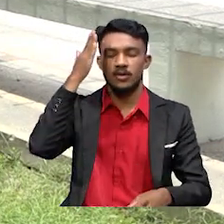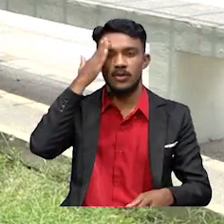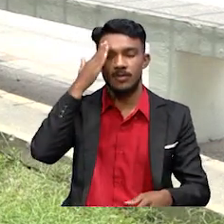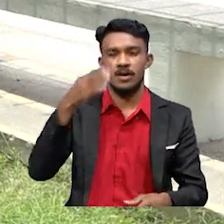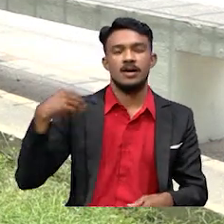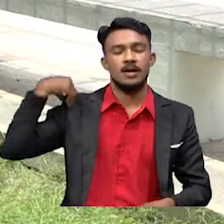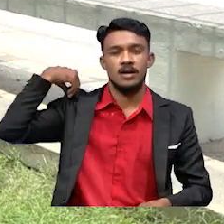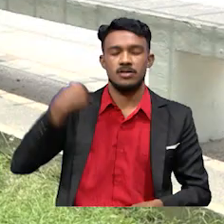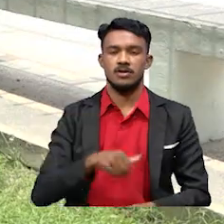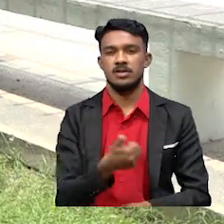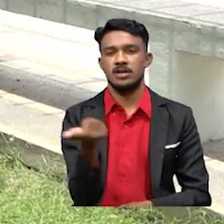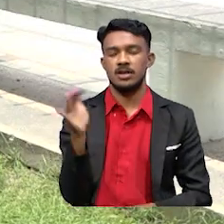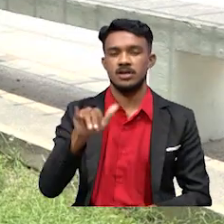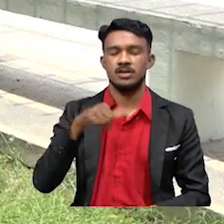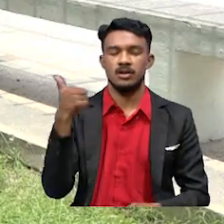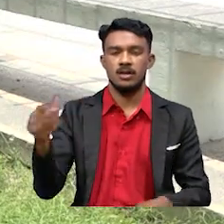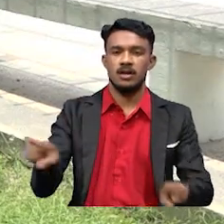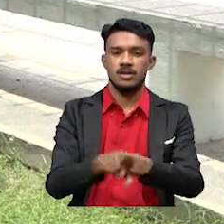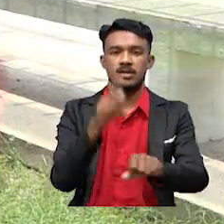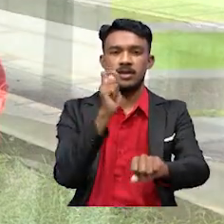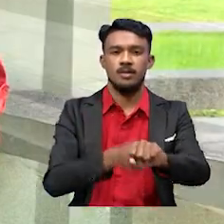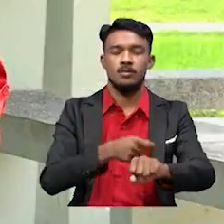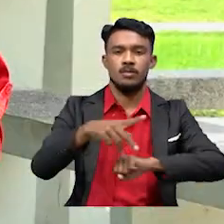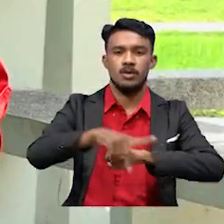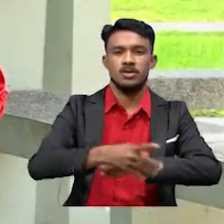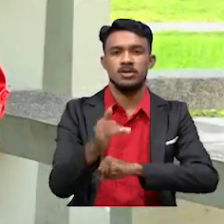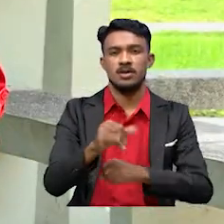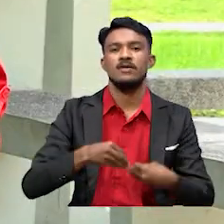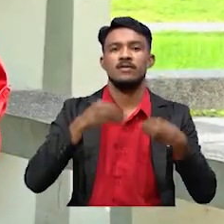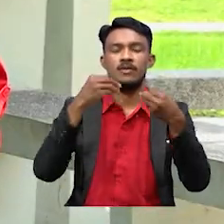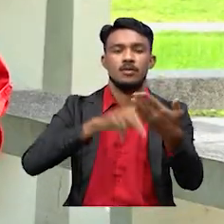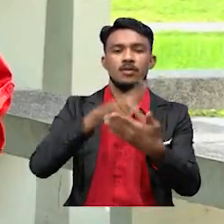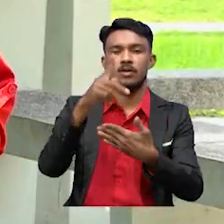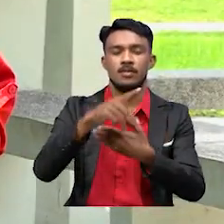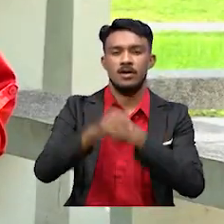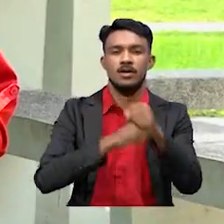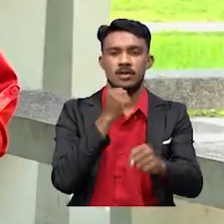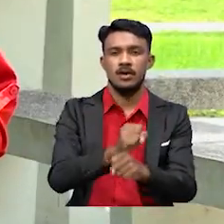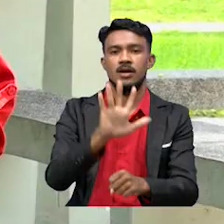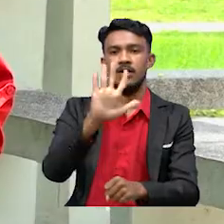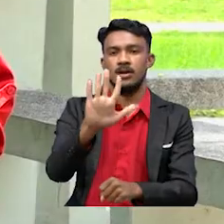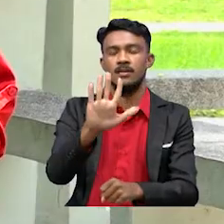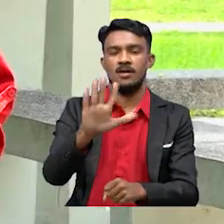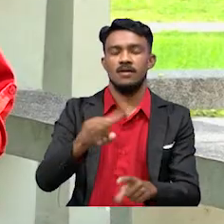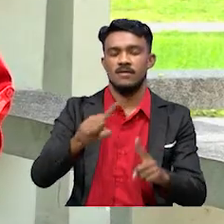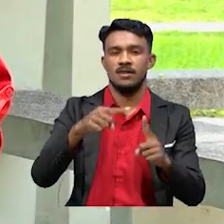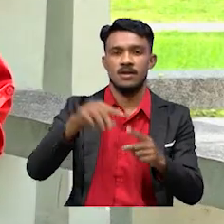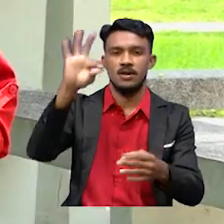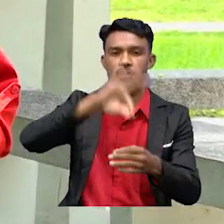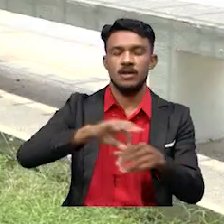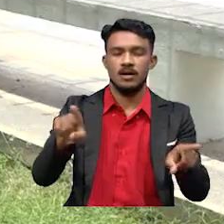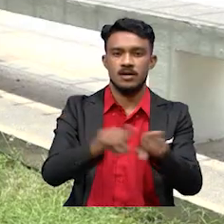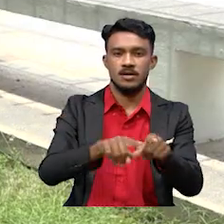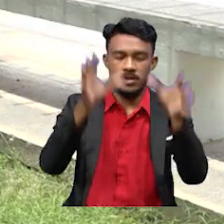seluk periode ida ne hanesan tempo politiku udihato sirani programa durante tina lima nyelarang bangira leitu nudar chef